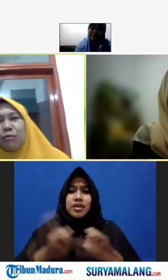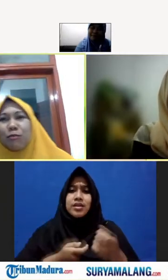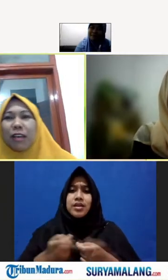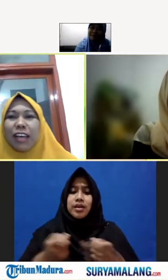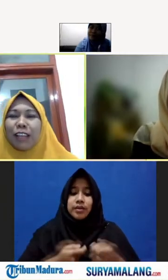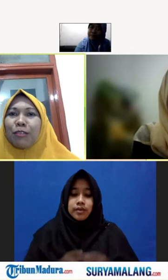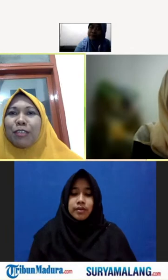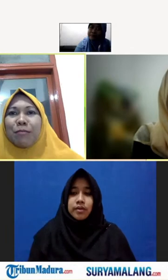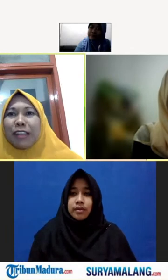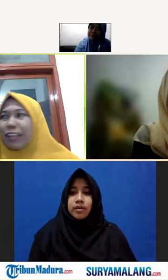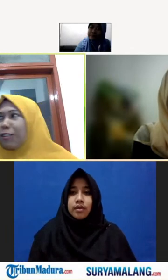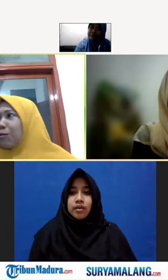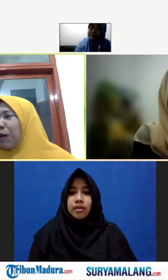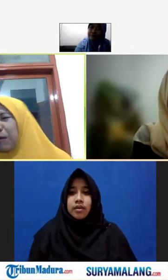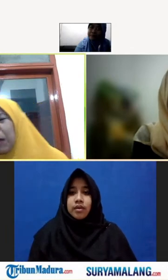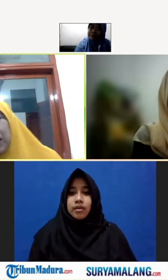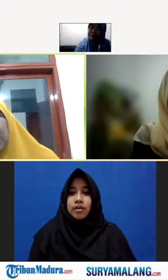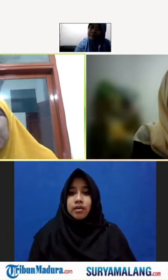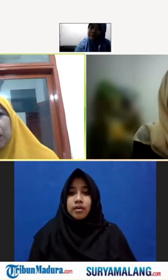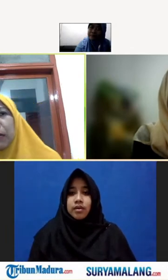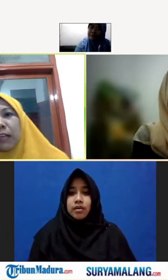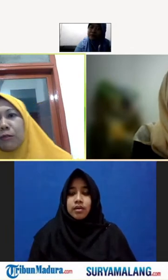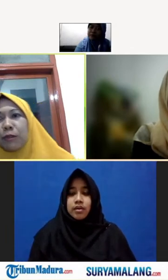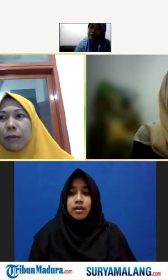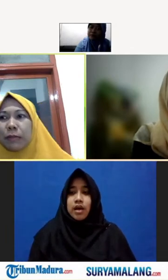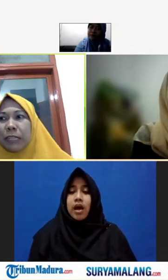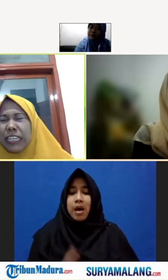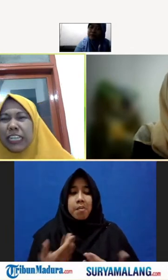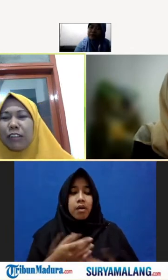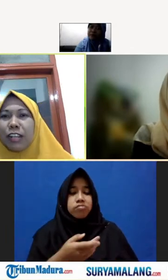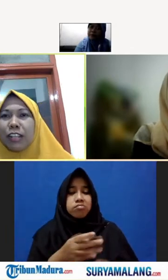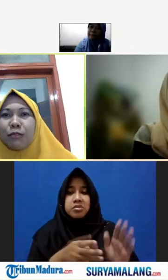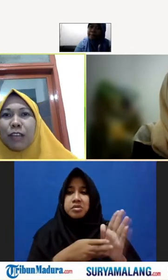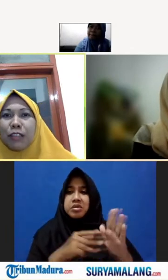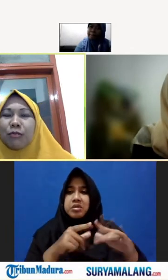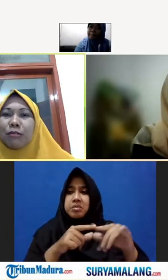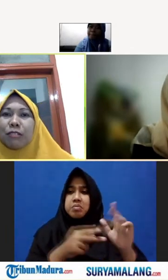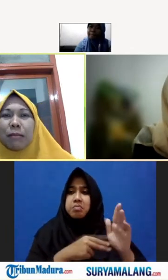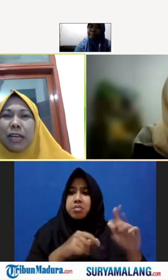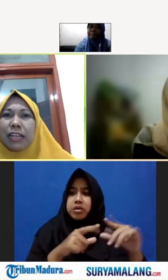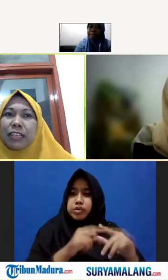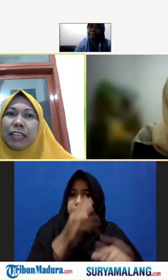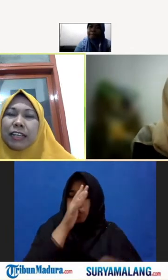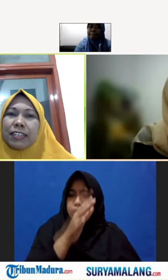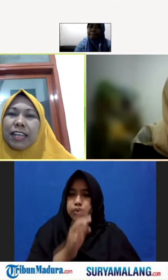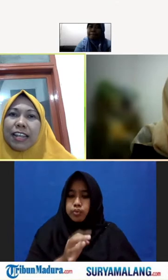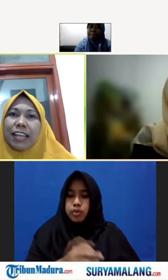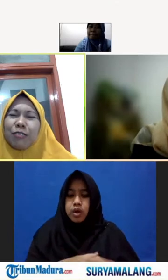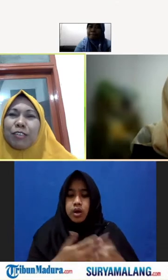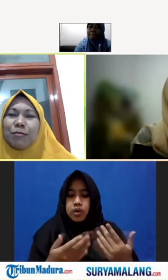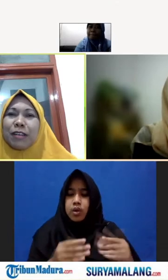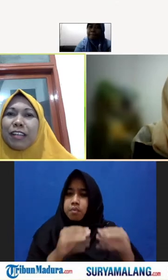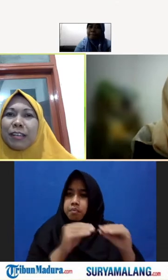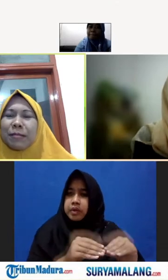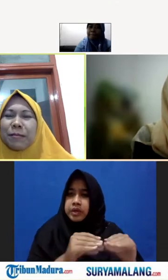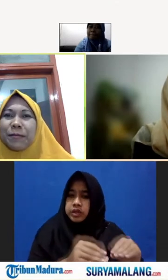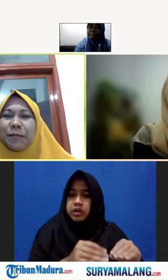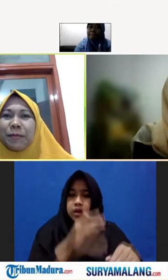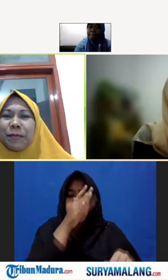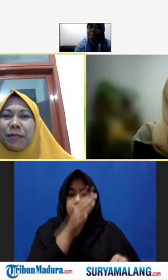orang tua atau gimana gitu? Bapak perilaku apa didikan orang tua itu sama anaknya yang salah atau gimana?